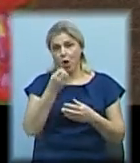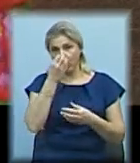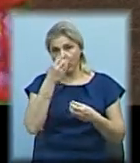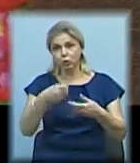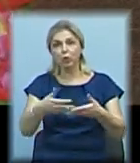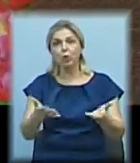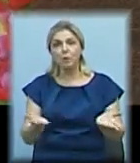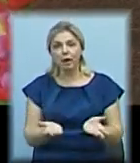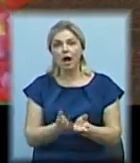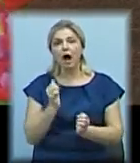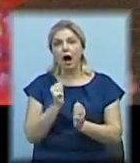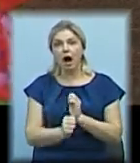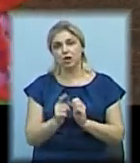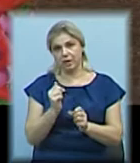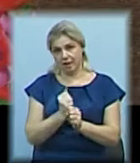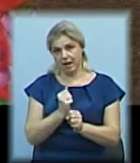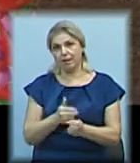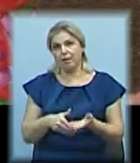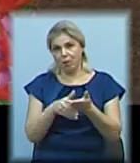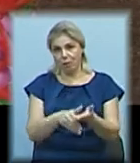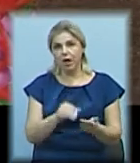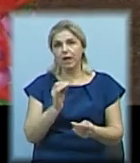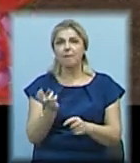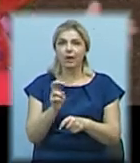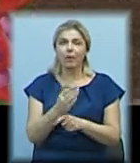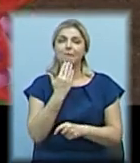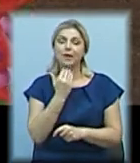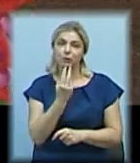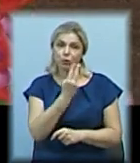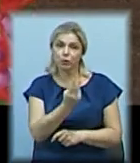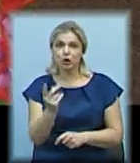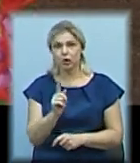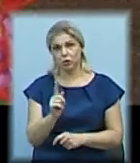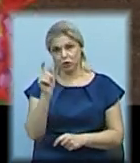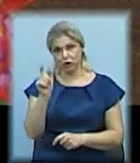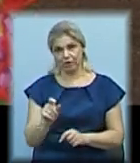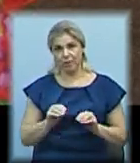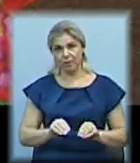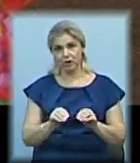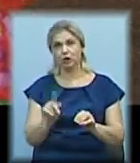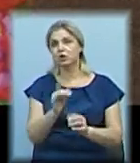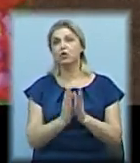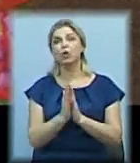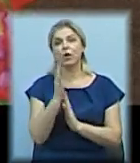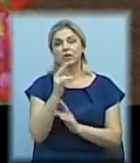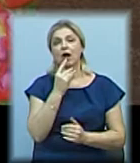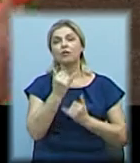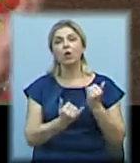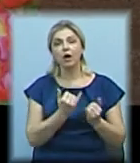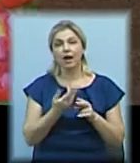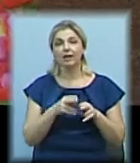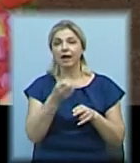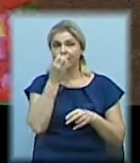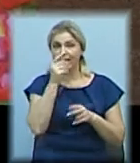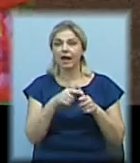Кожен виносить свою лепту і потім приходить, милується тим, що він посадив, що росте. Він доглядає цю квітку